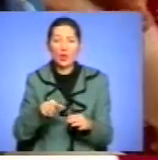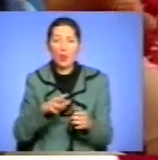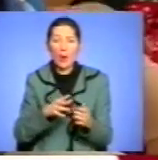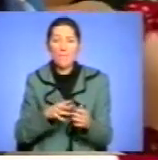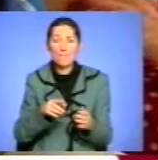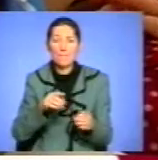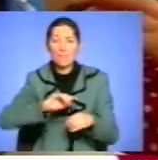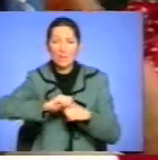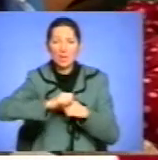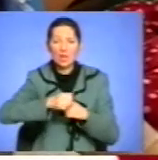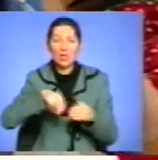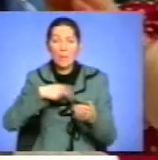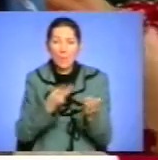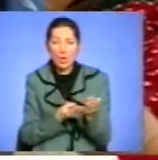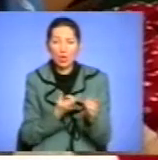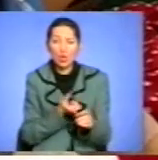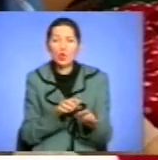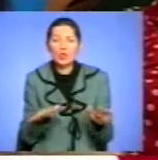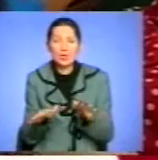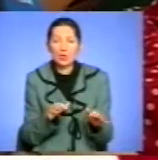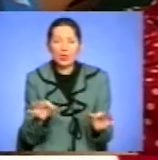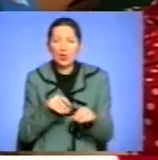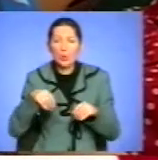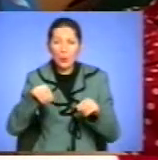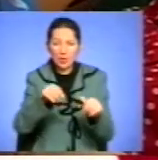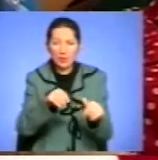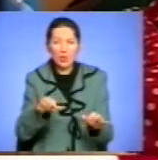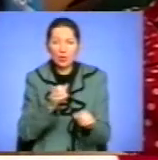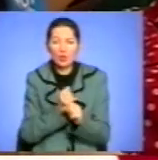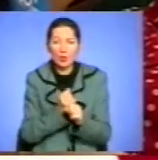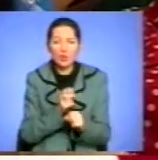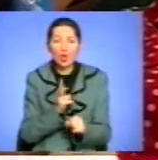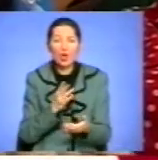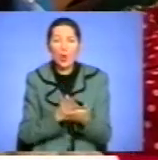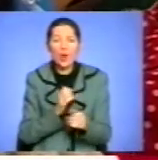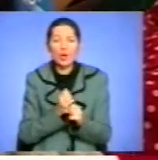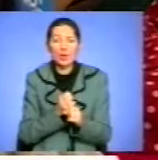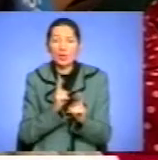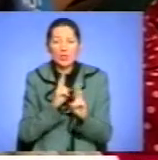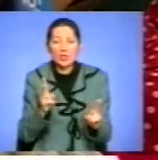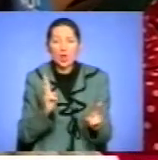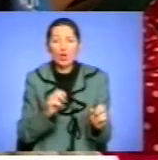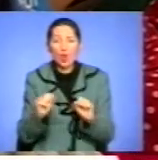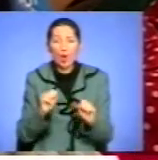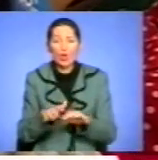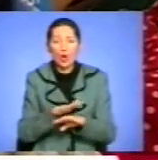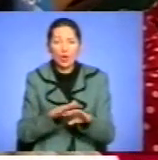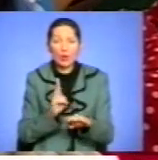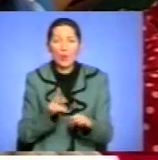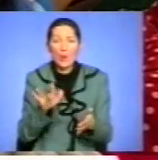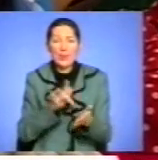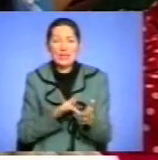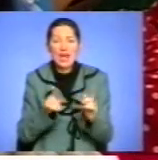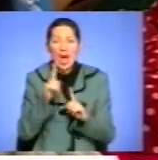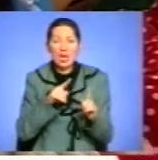дуже-дуже слизько. Нічого не посипається, нічого не робиться. Хто би це мав робити? Хто має? Або я не знаю, хто керує ринком, або міська рада